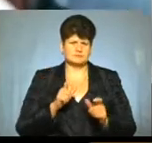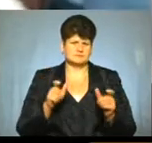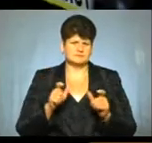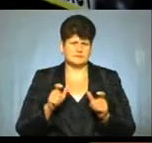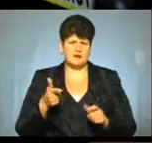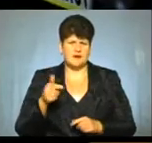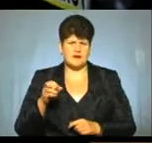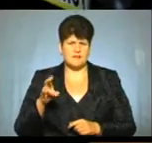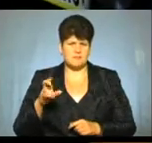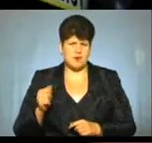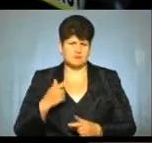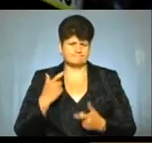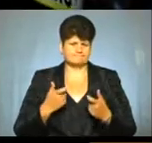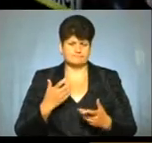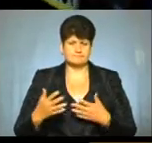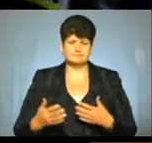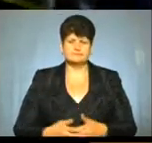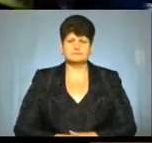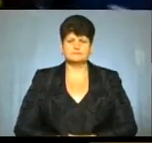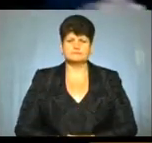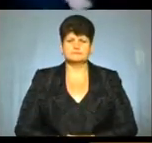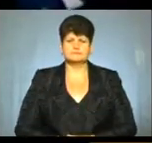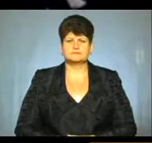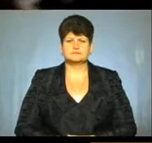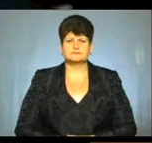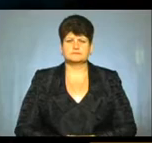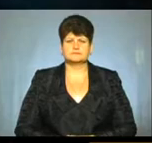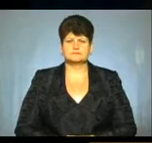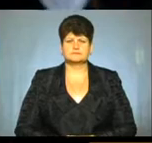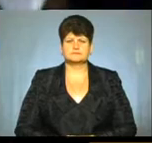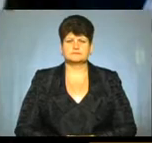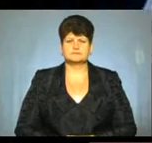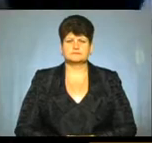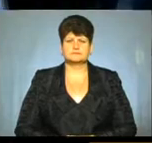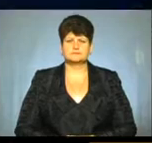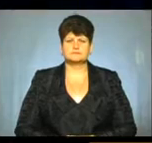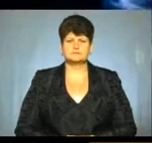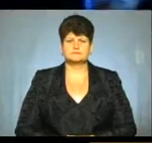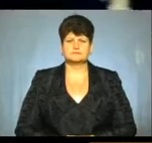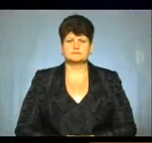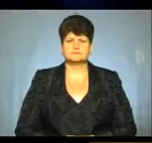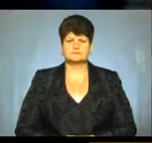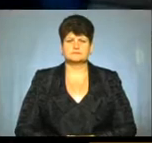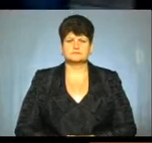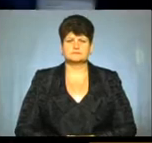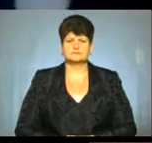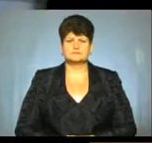Ганьба! Ганьба! Ганьба! Ганьба! Ганьба! Ганьба!